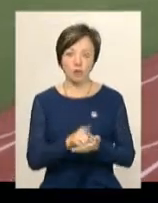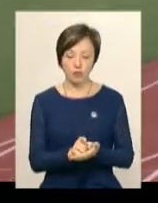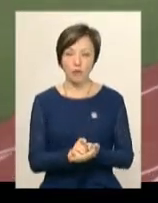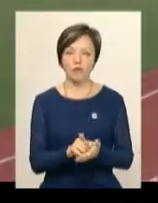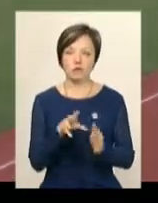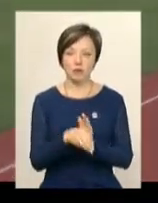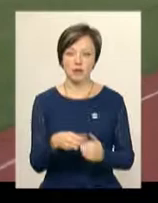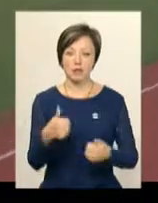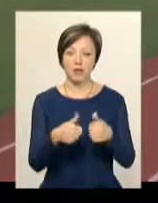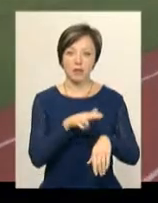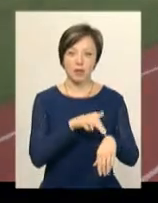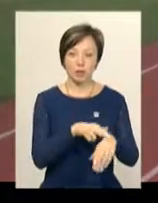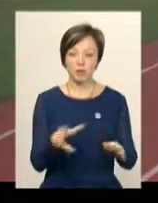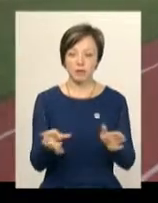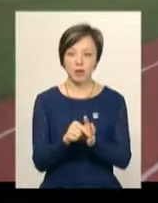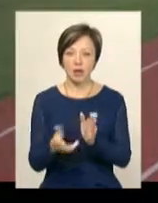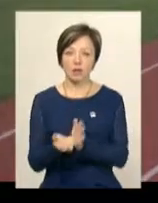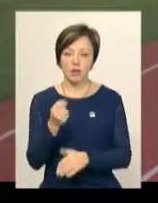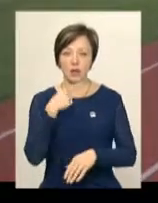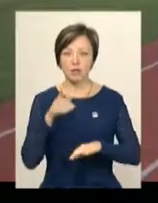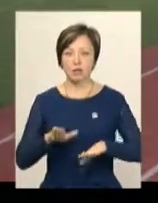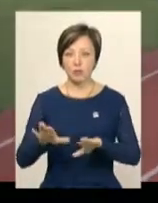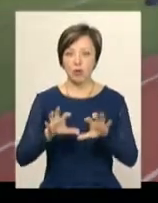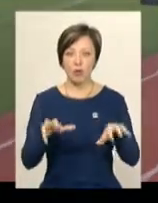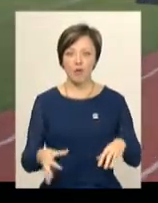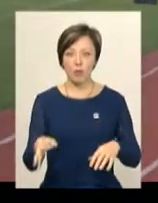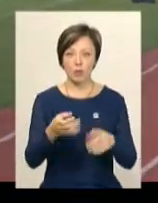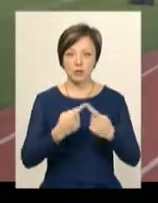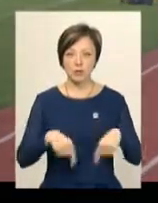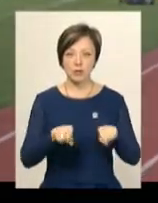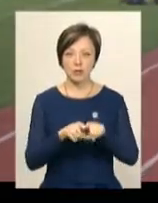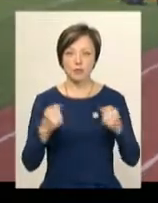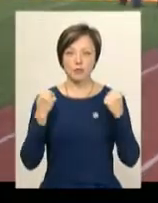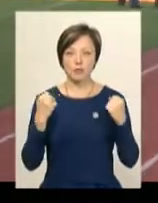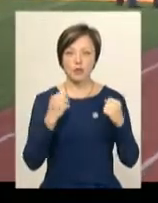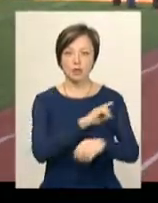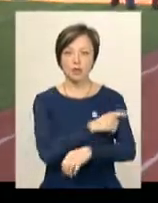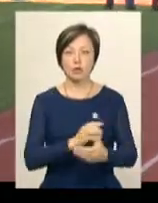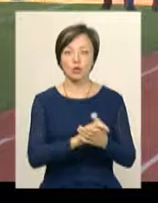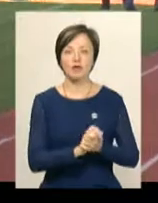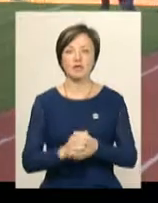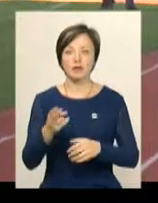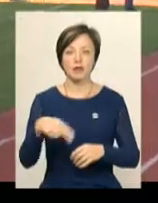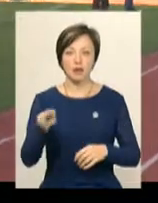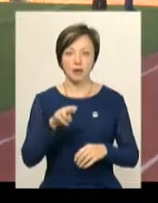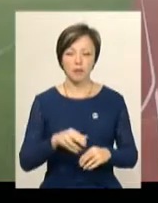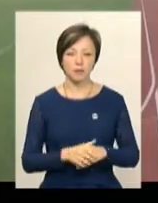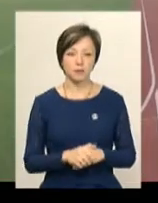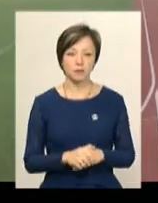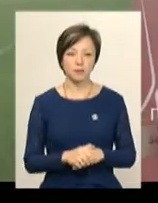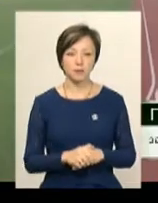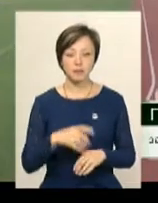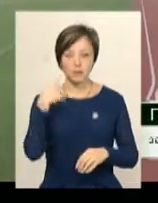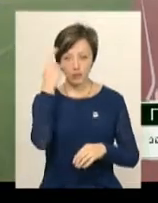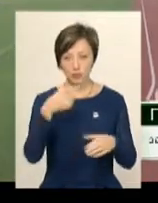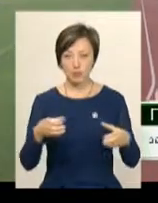складова змагань правоохоронців та рятувальників, каже заступник голови обласної організації фізкультурно-спортивного товариства «Динамо» Геннадій Домбровський. Особовий